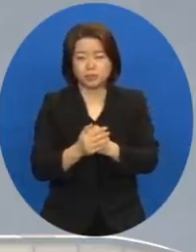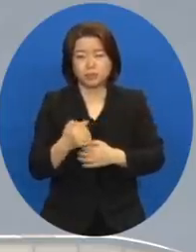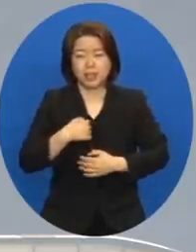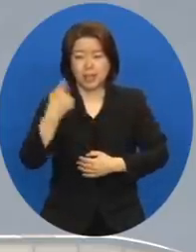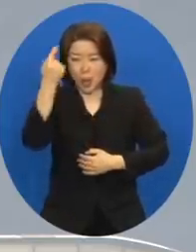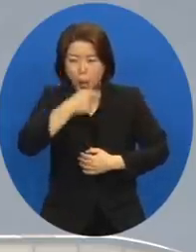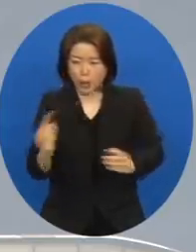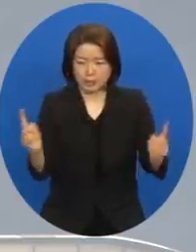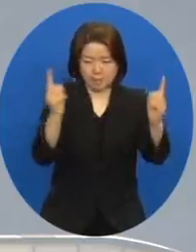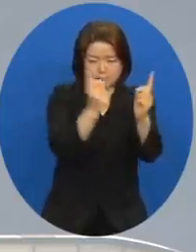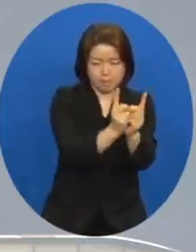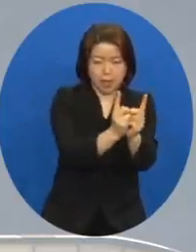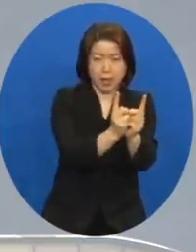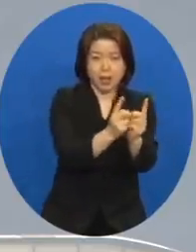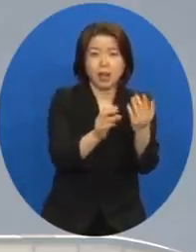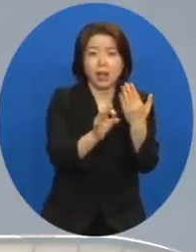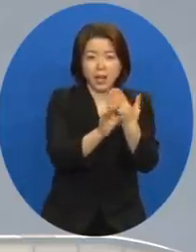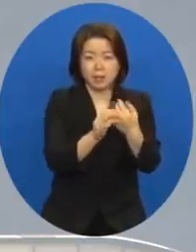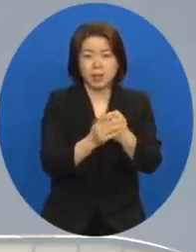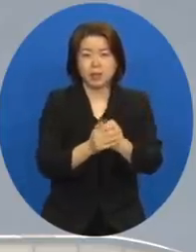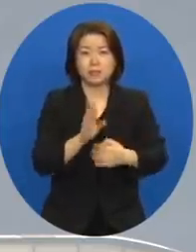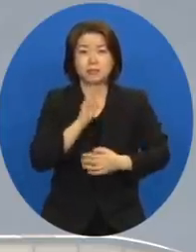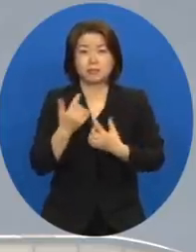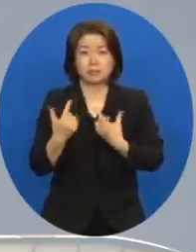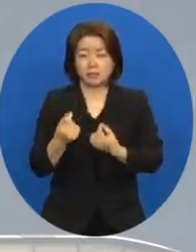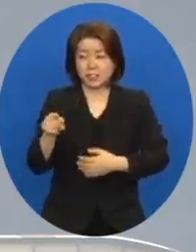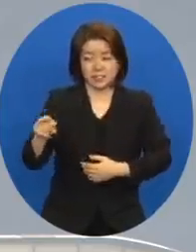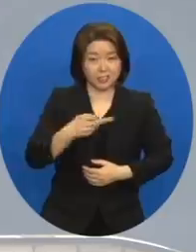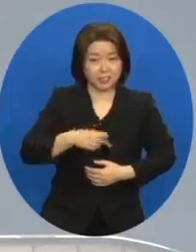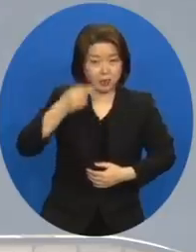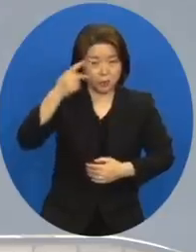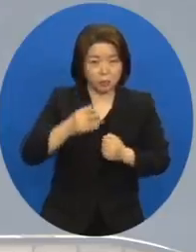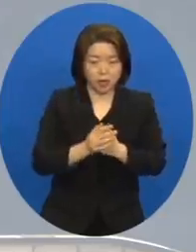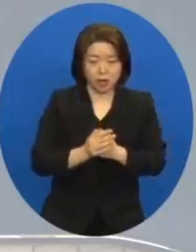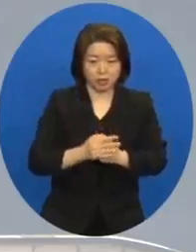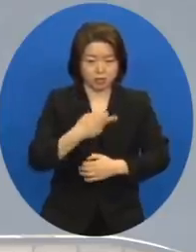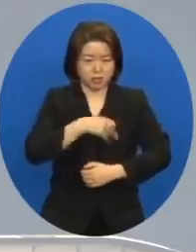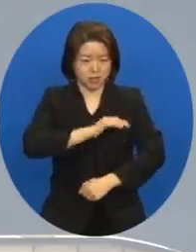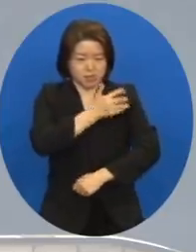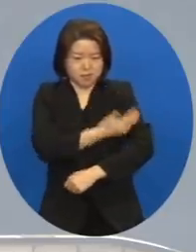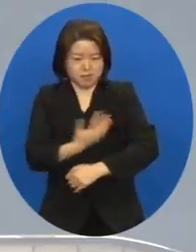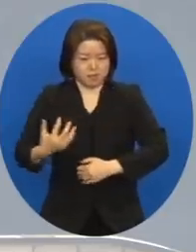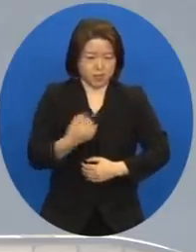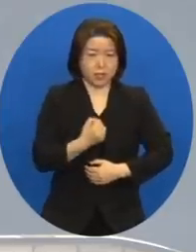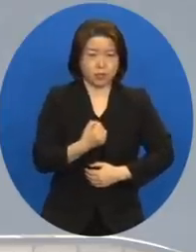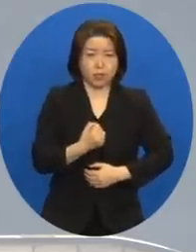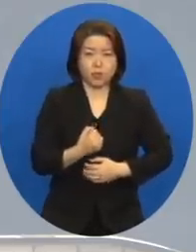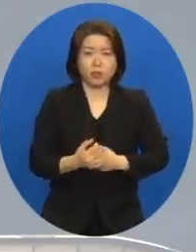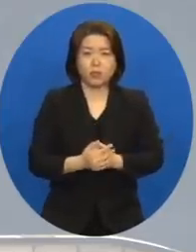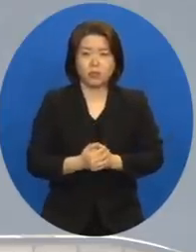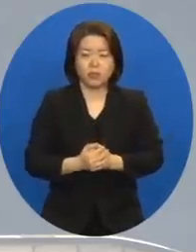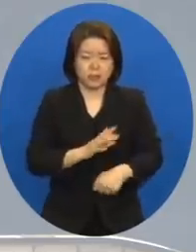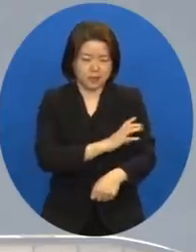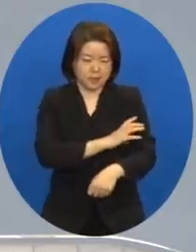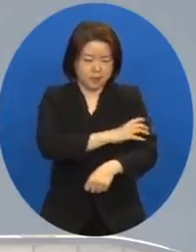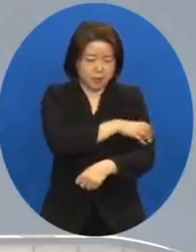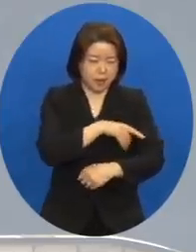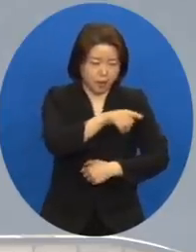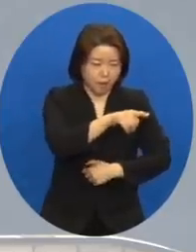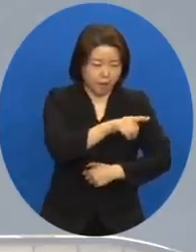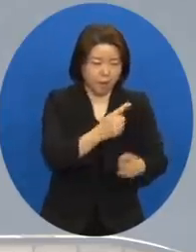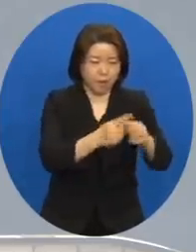얼굴을 대면하게 되면 마치 사도 바울이 사도 라는 권위를 가지고 그 고린도 교회